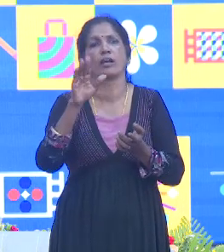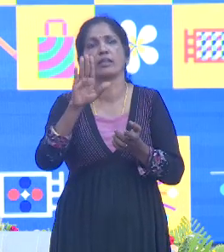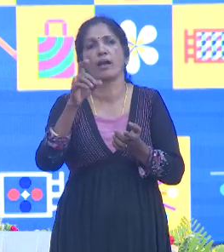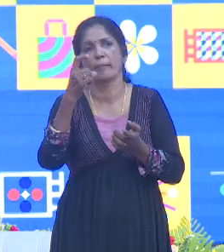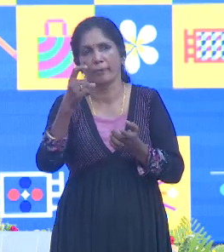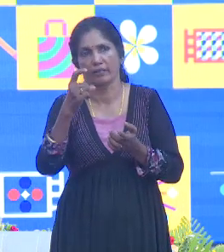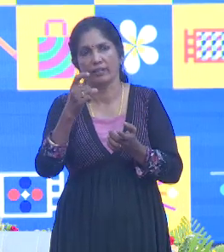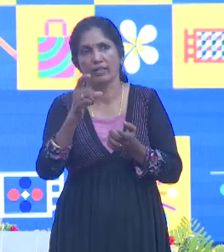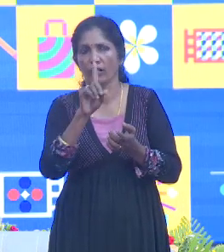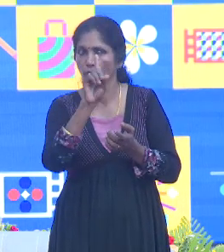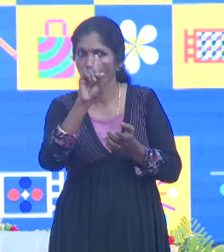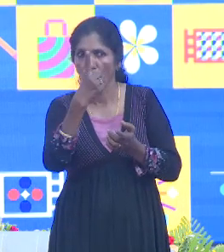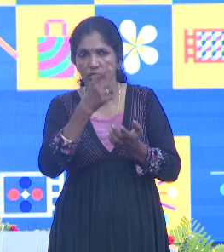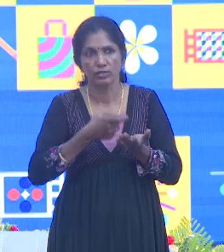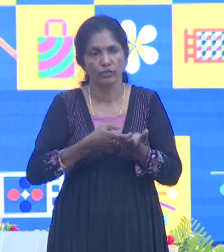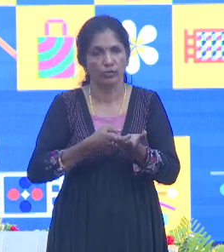1957